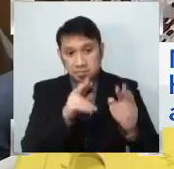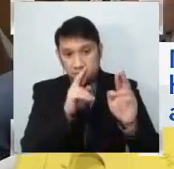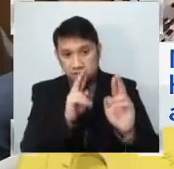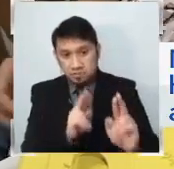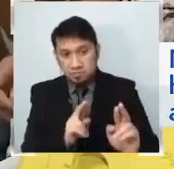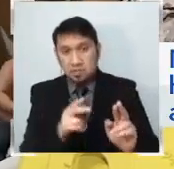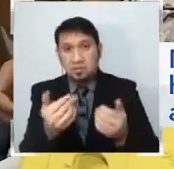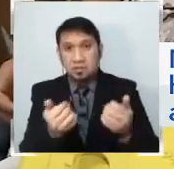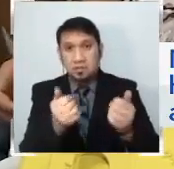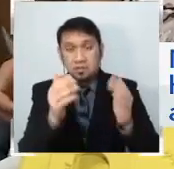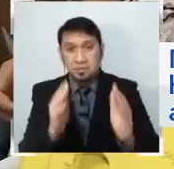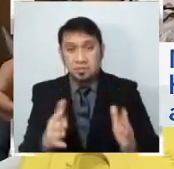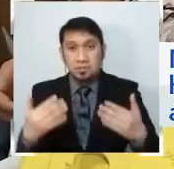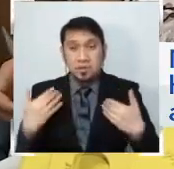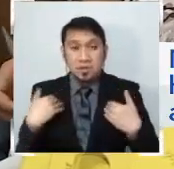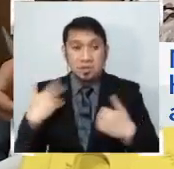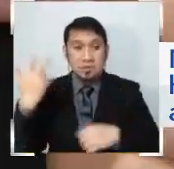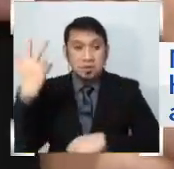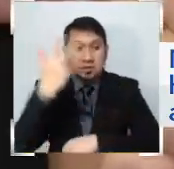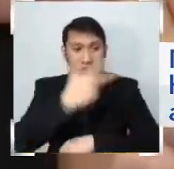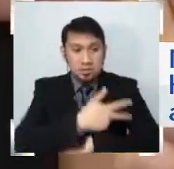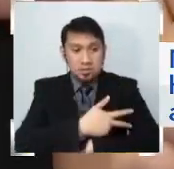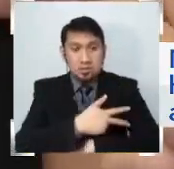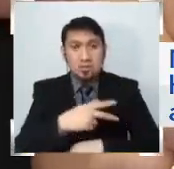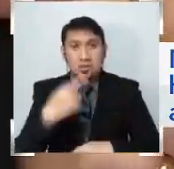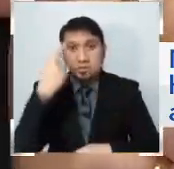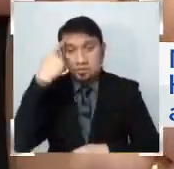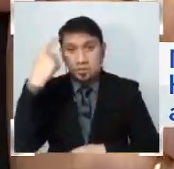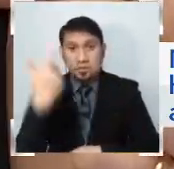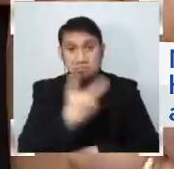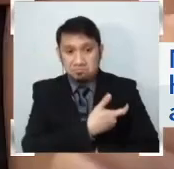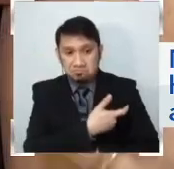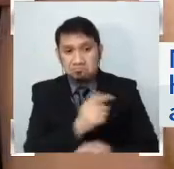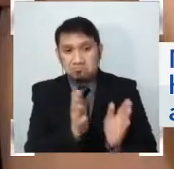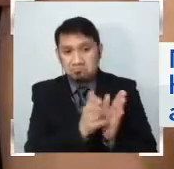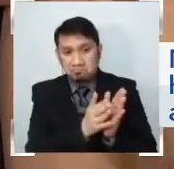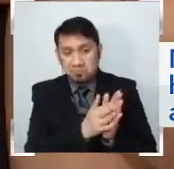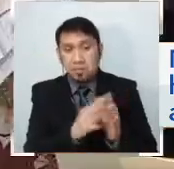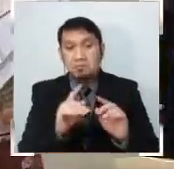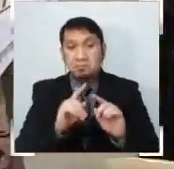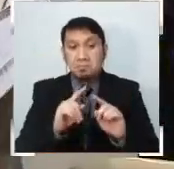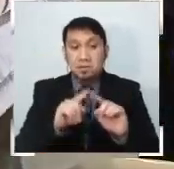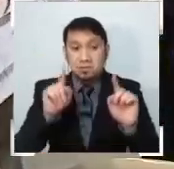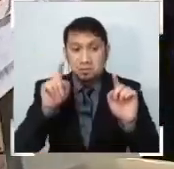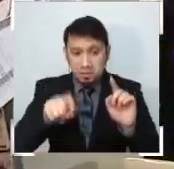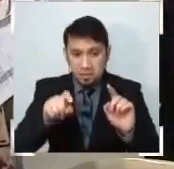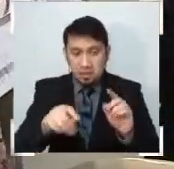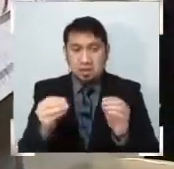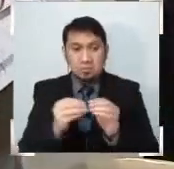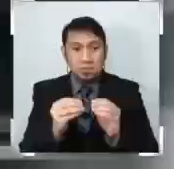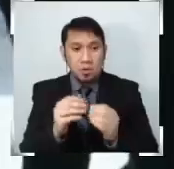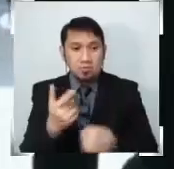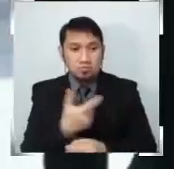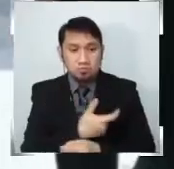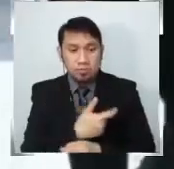ng 3 National Vaccination Days. Kailangan na lang daw pabilisin rin ang pagtuturok ng booster